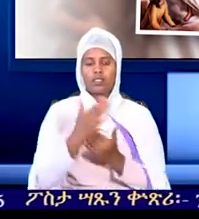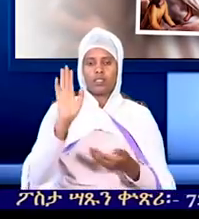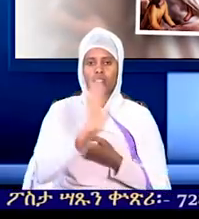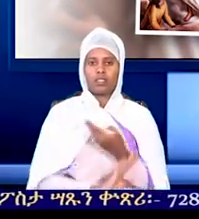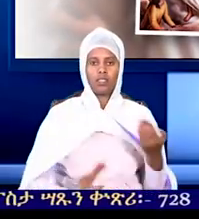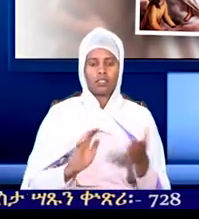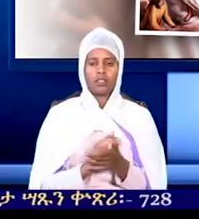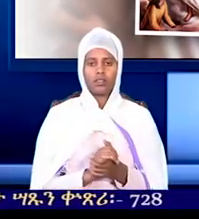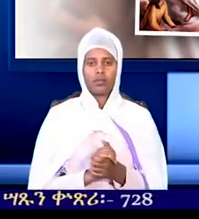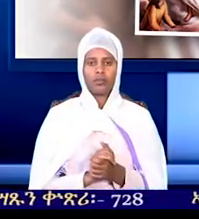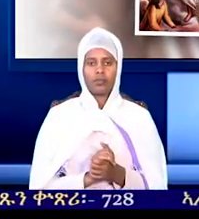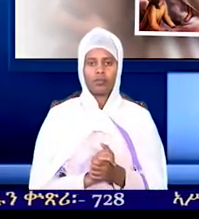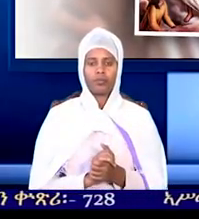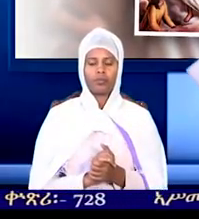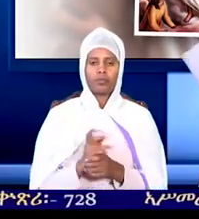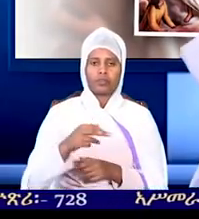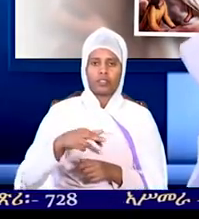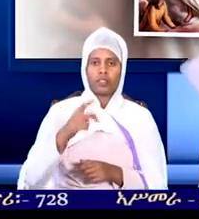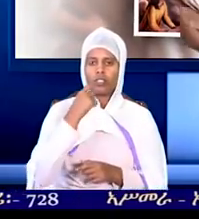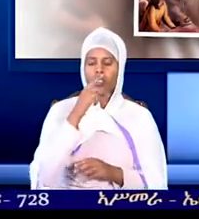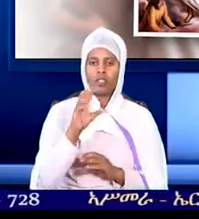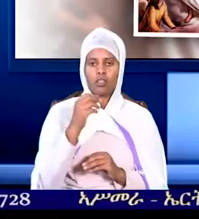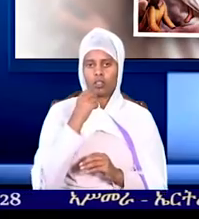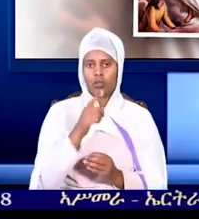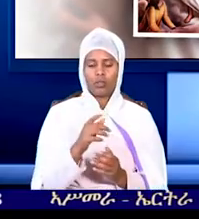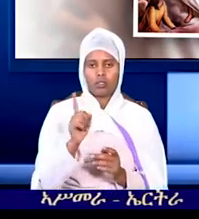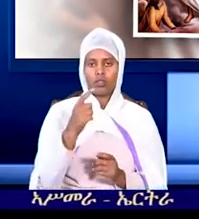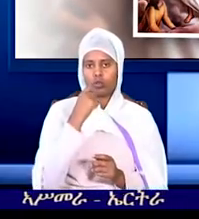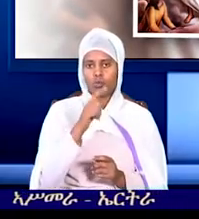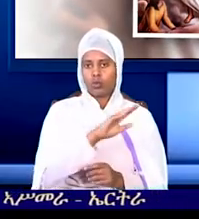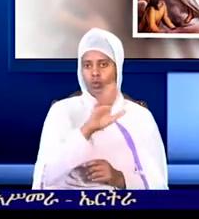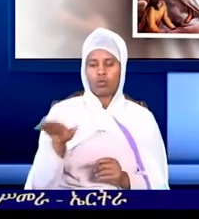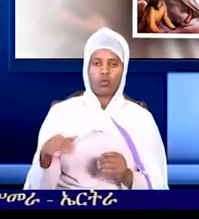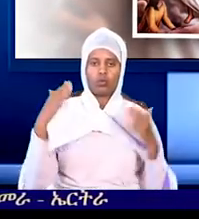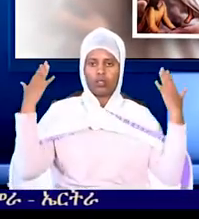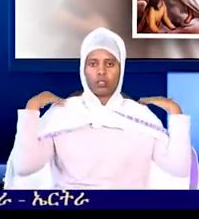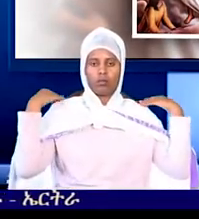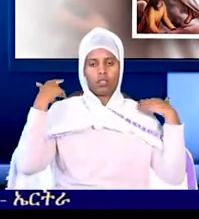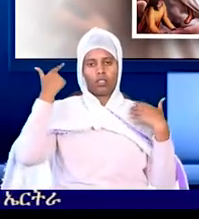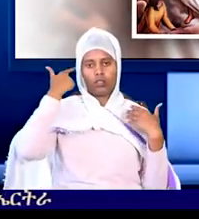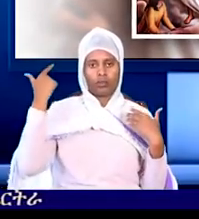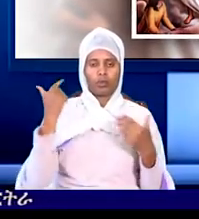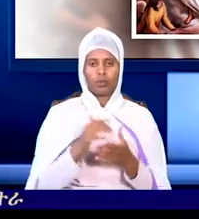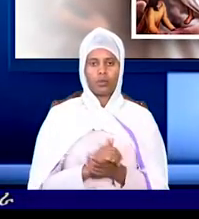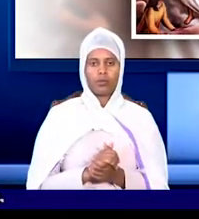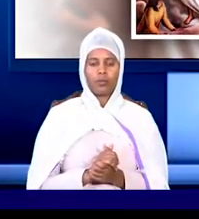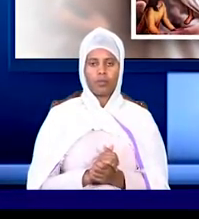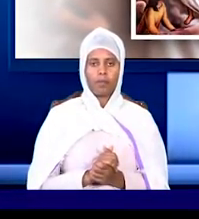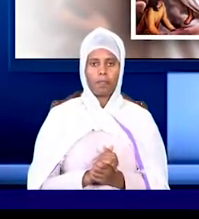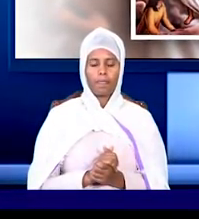ጥምቀት ስለዘይከውን ጥምቀት ስለተረፎ ክድ ክነግረካ ይበሎ እሞ እቲ ድበሎ ድማ እቲ መልኣኽ